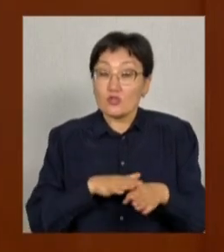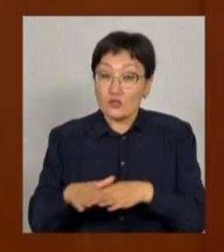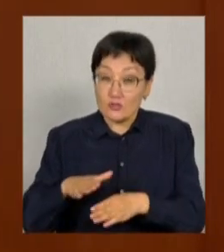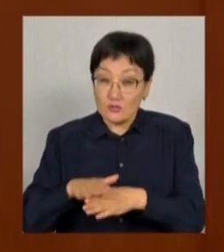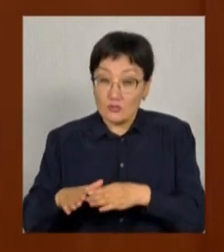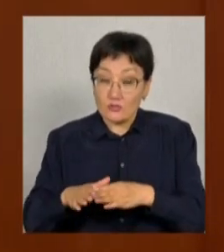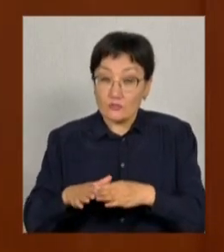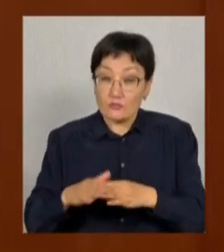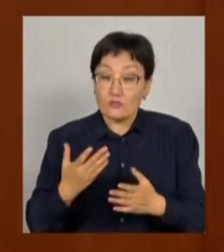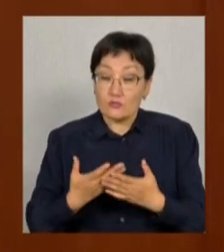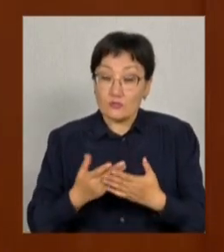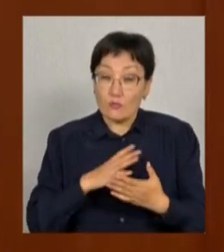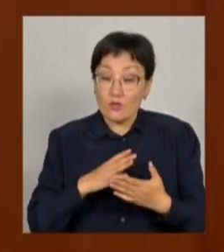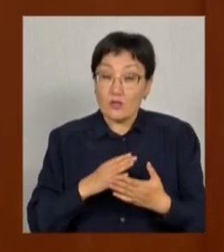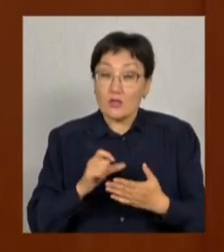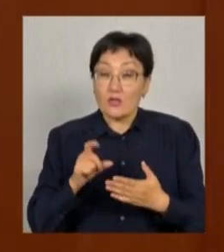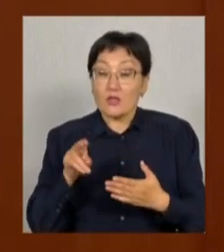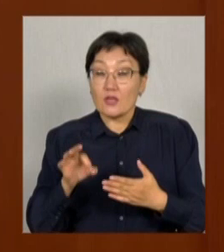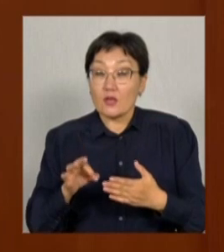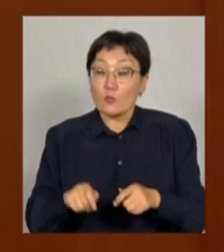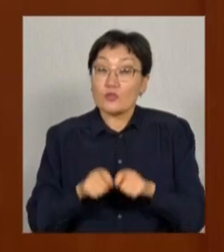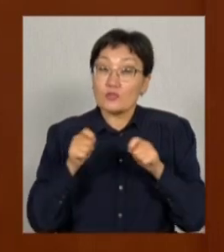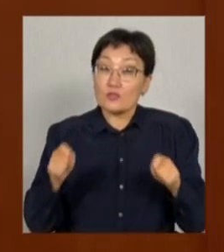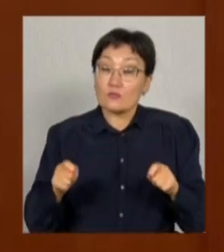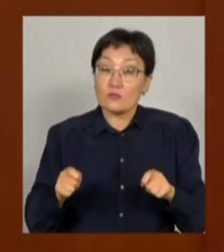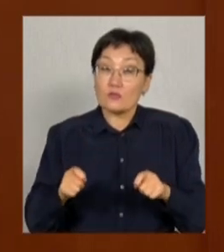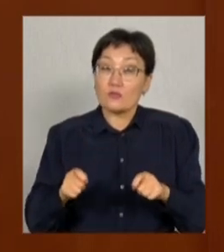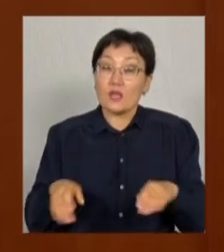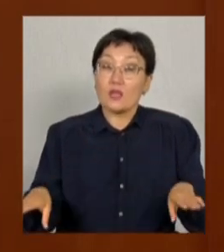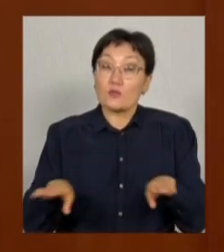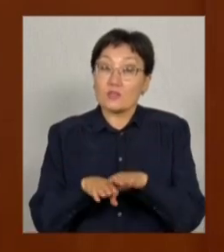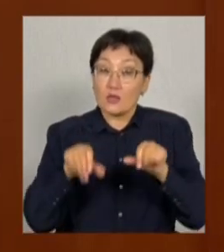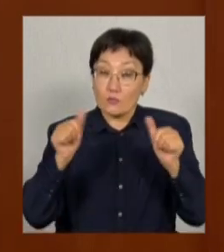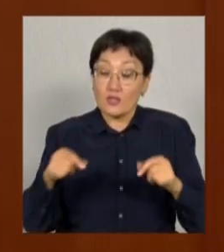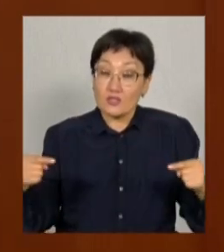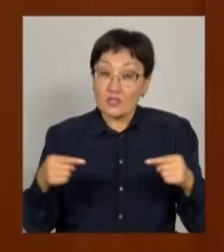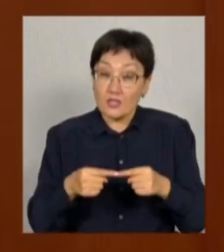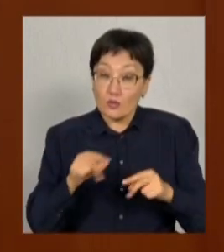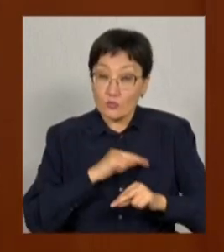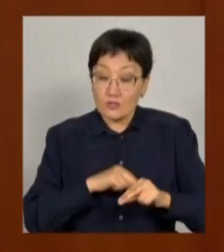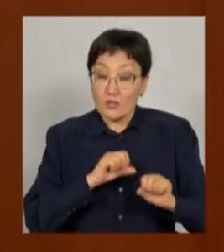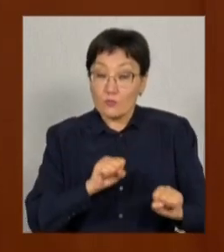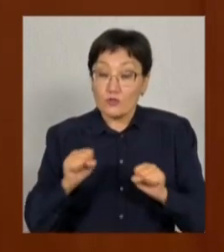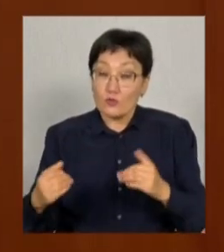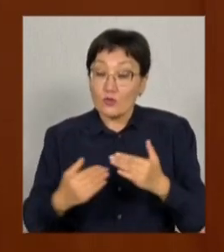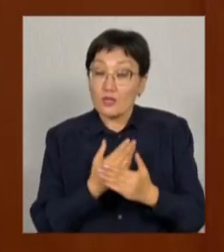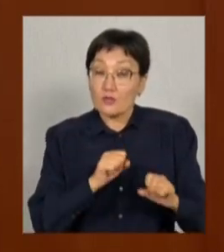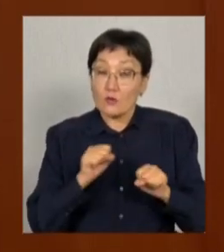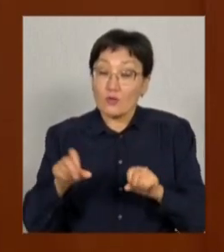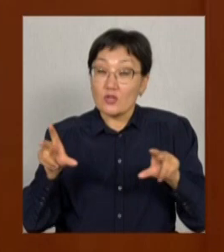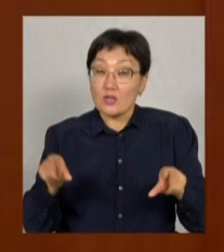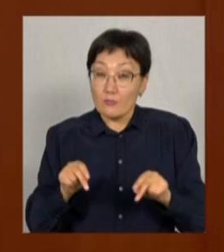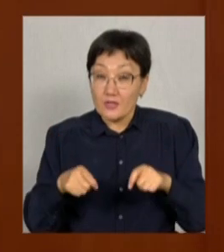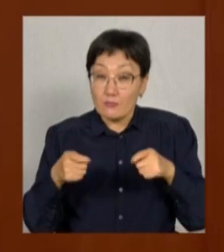асыратын көрсетті. ЭКА құру басында аналықтық үлгі нақты функцияларды, мысалы, сақтандыру, қайта сақтандыру, кепілдік